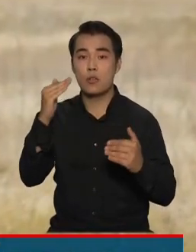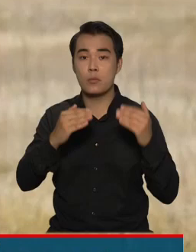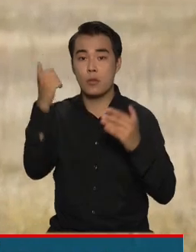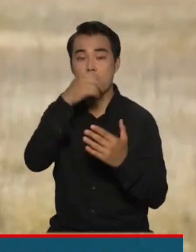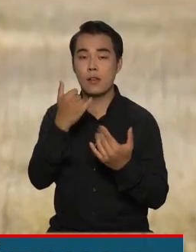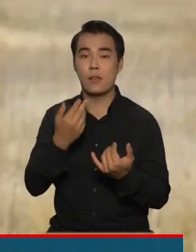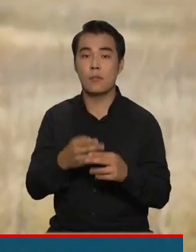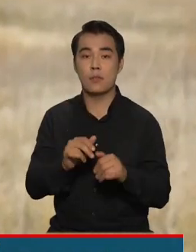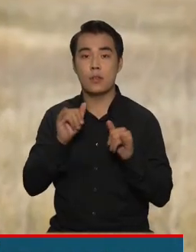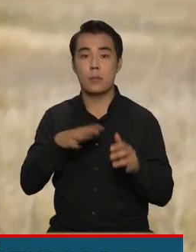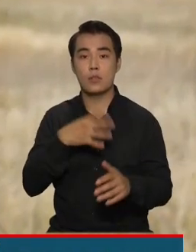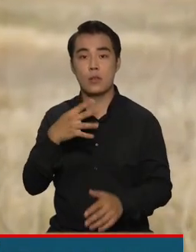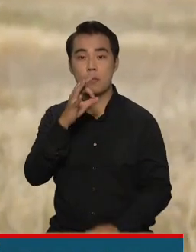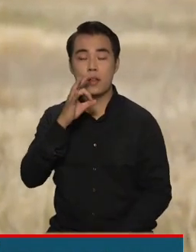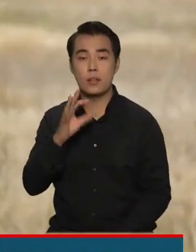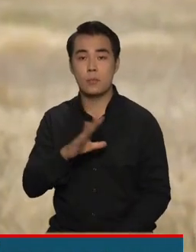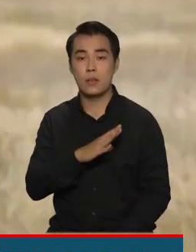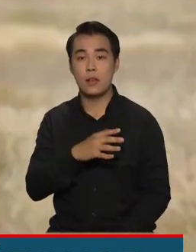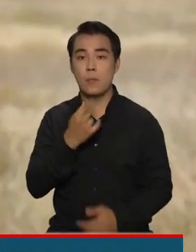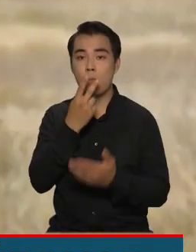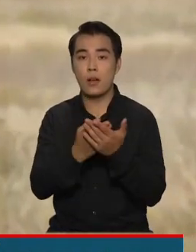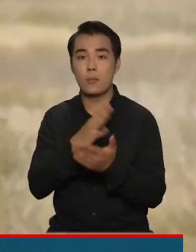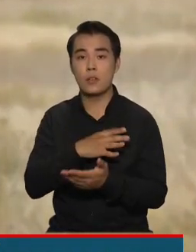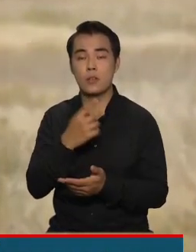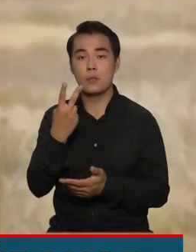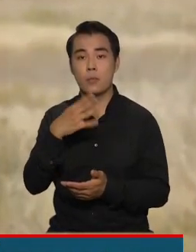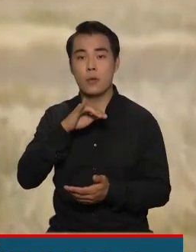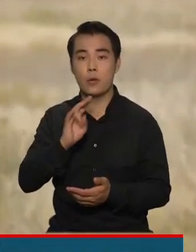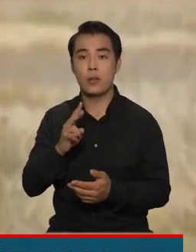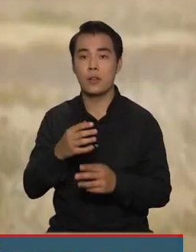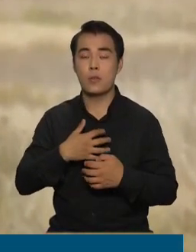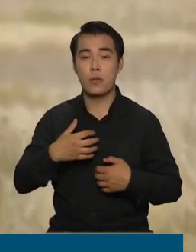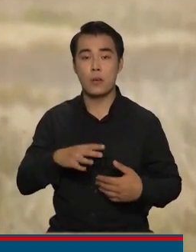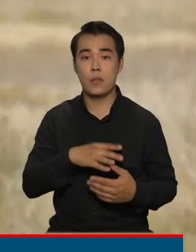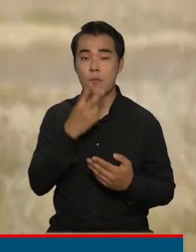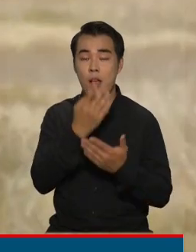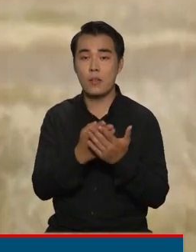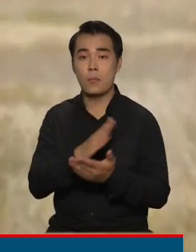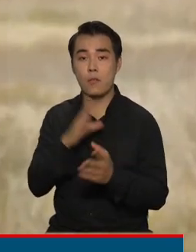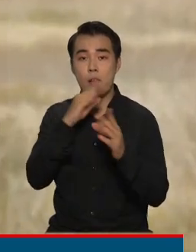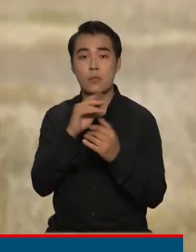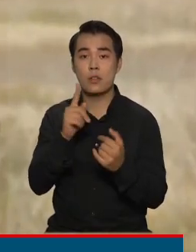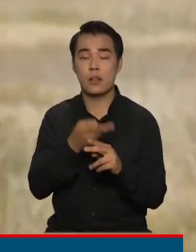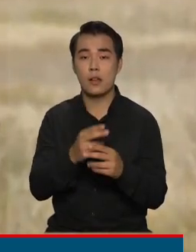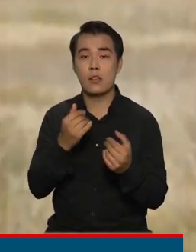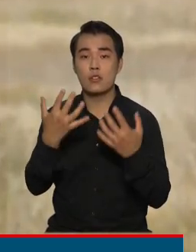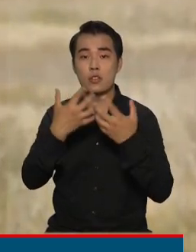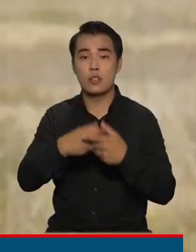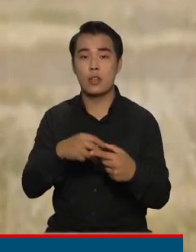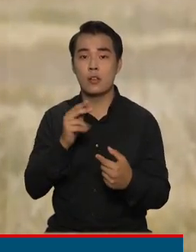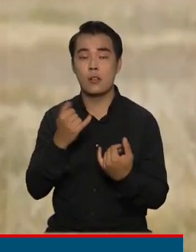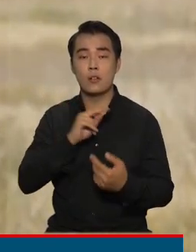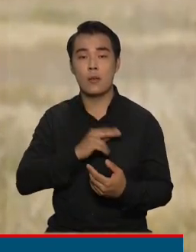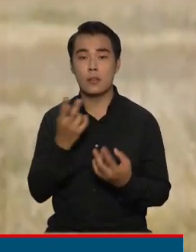их численность выросла на 40% и достигла почти 2 000 000 особей. Пока одни аграрии считают убытки, другие требуют